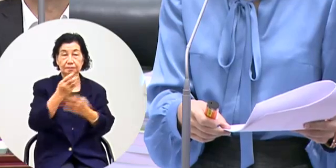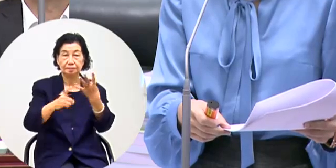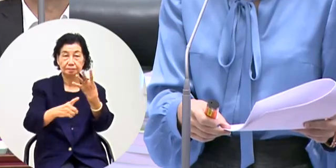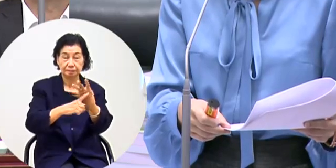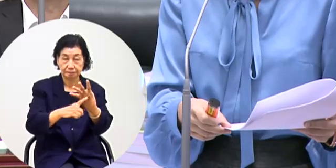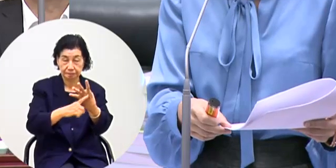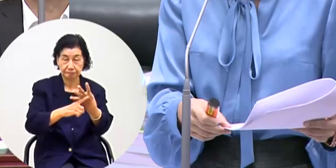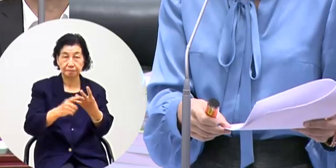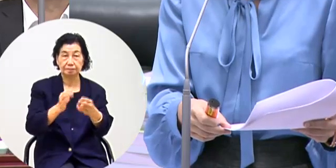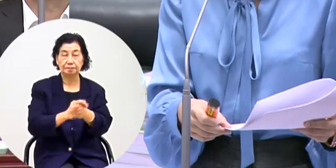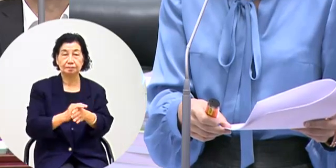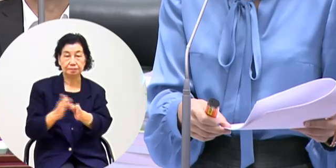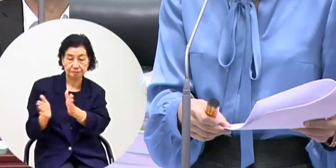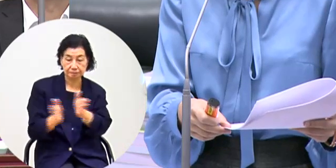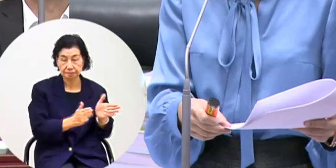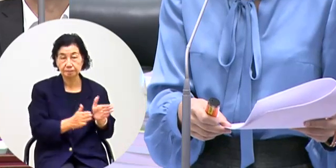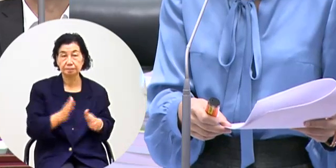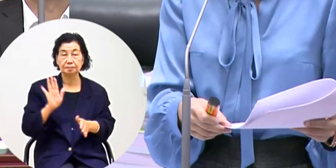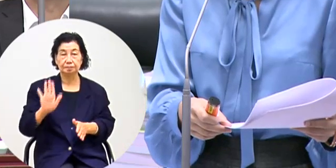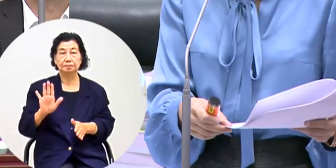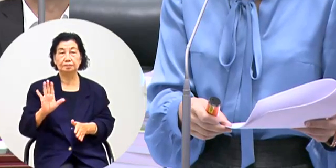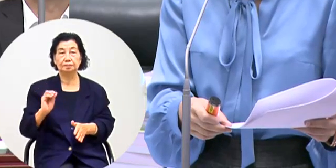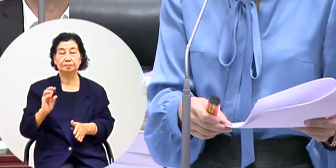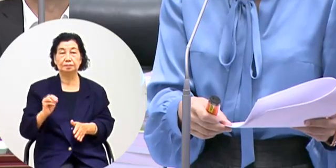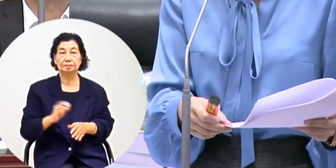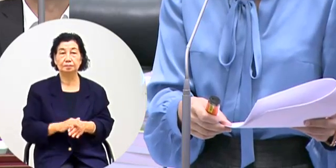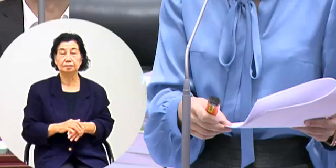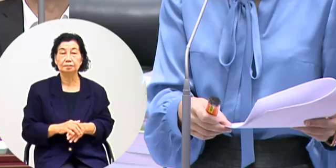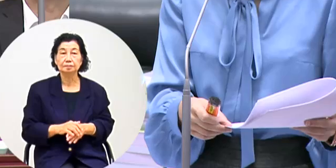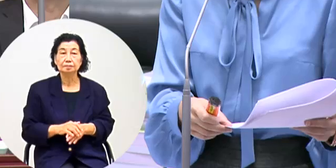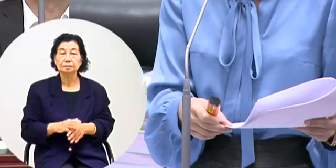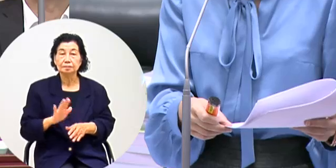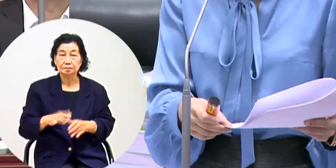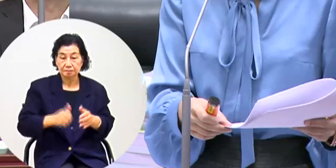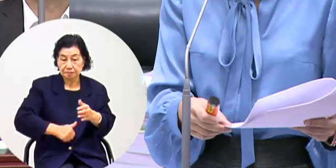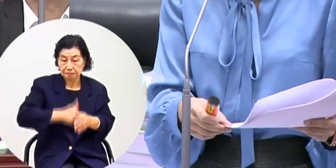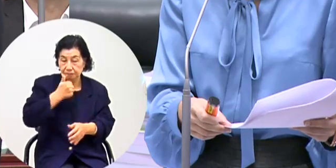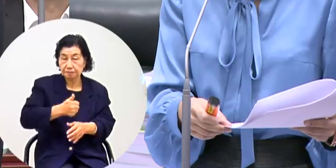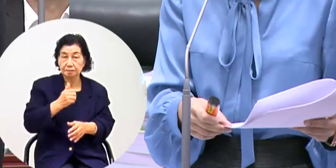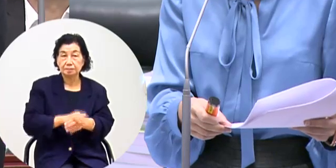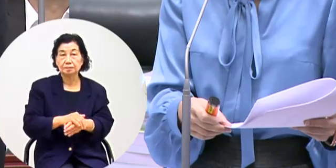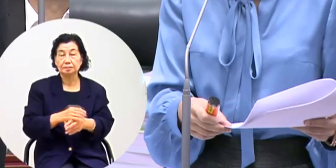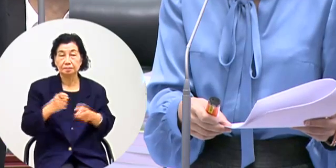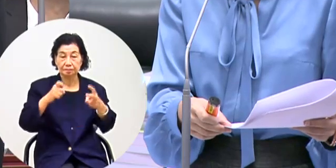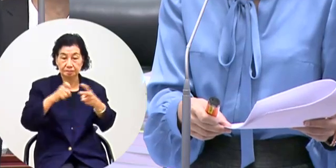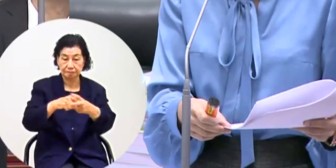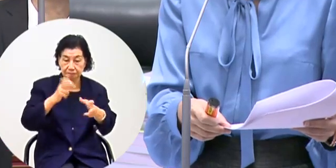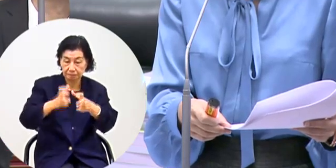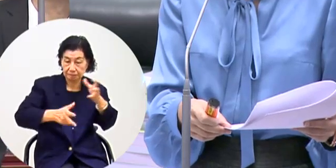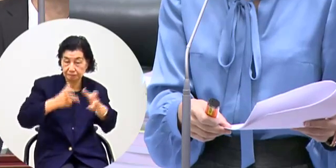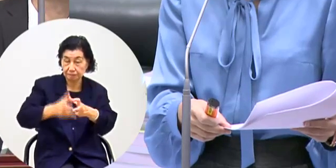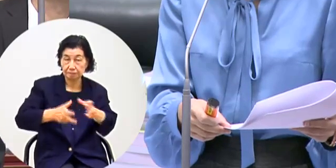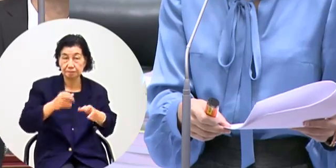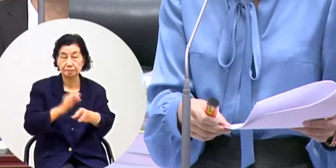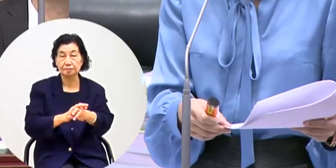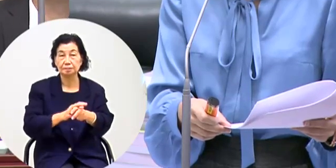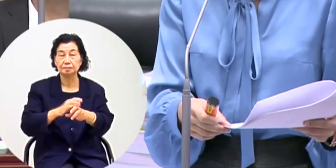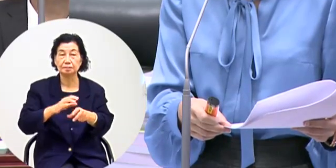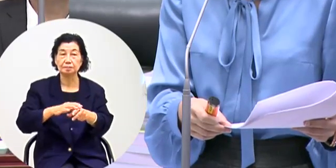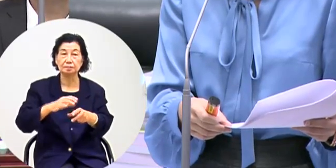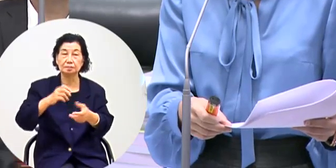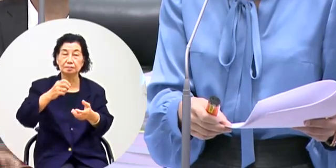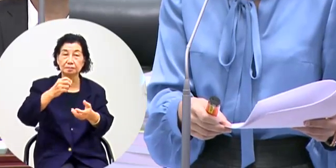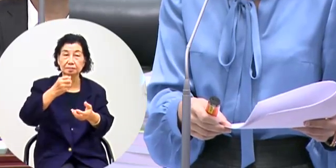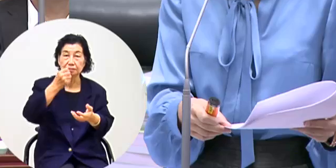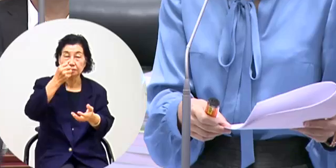有很多实质上在做生产的工厂，就是未登记工厂，其实是处在农地上，这个要怎么样子来调整？